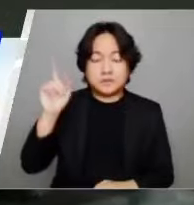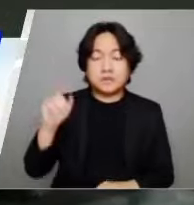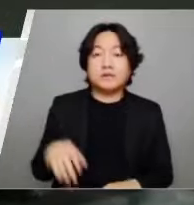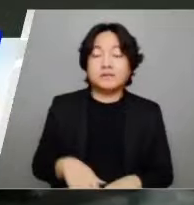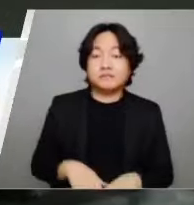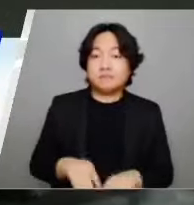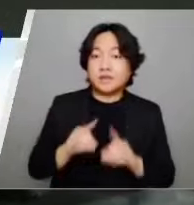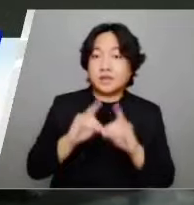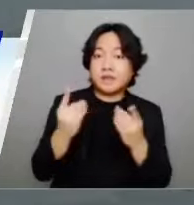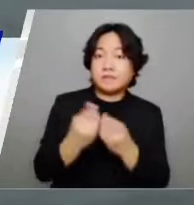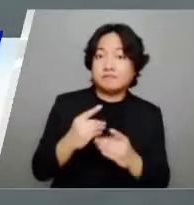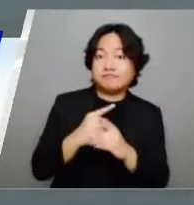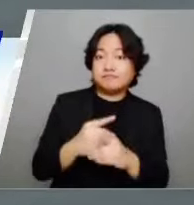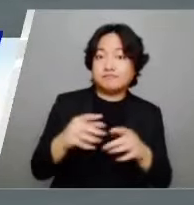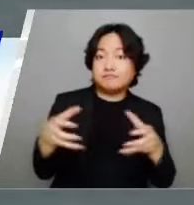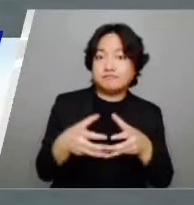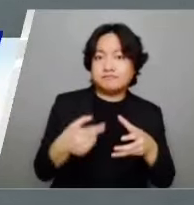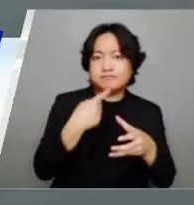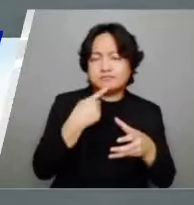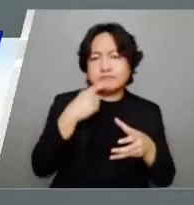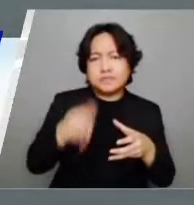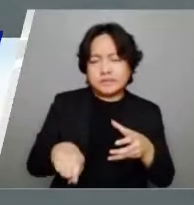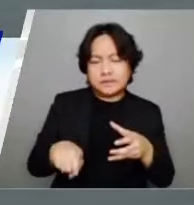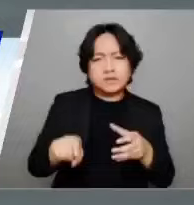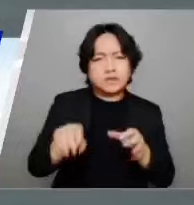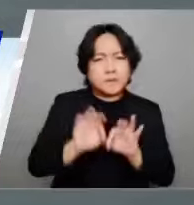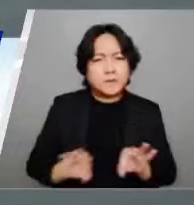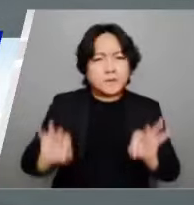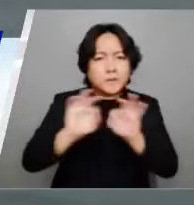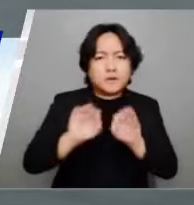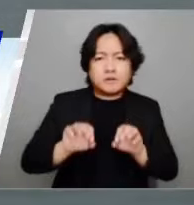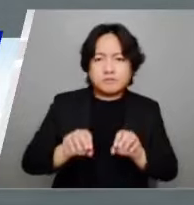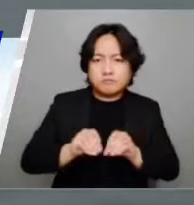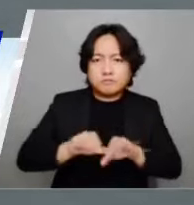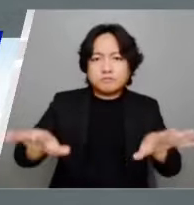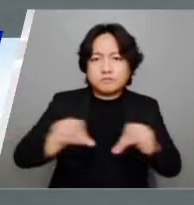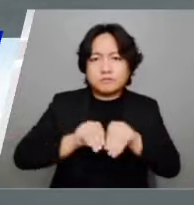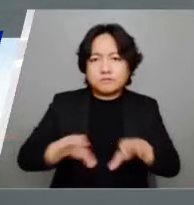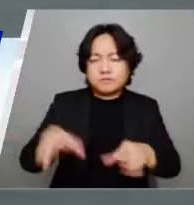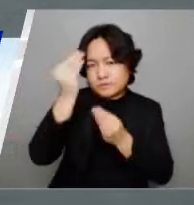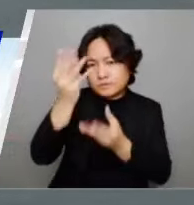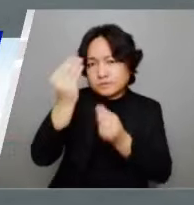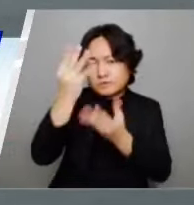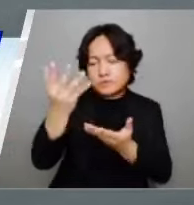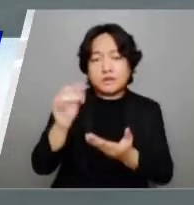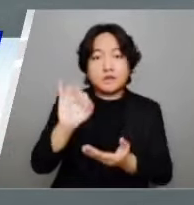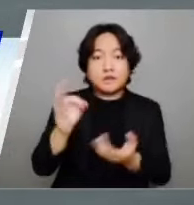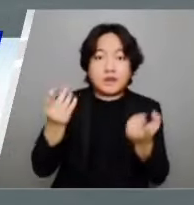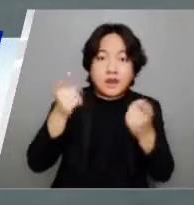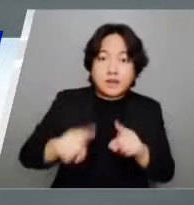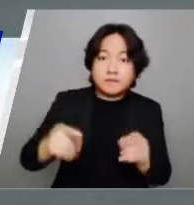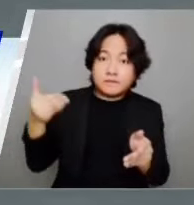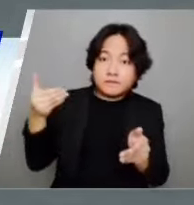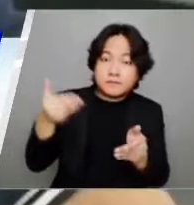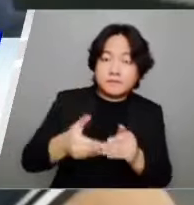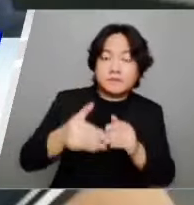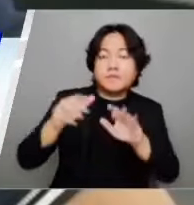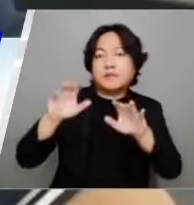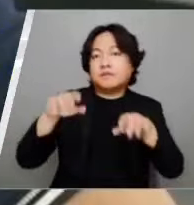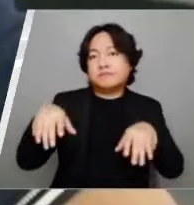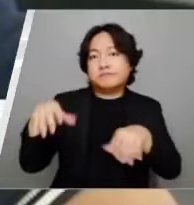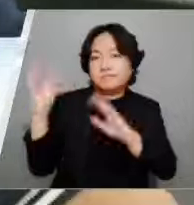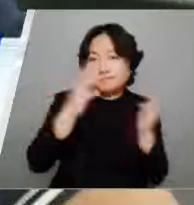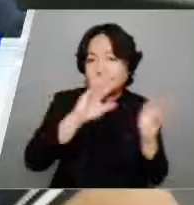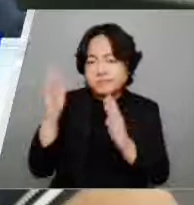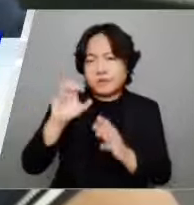na media sa kanilang lugar para paulit-ulit na sasabihin ang mga impormasyon ito tuwing may papalapit na bagyo o sama ng panahon. Aminado